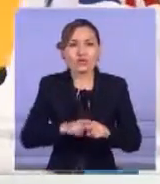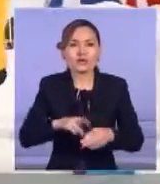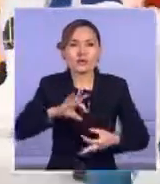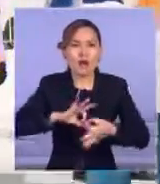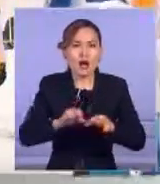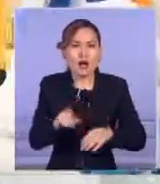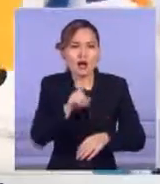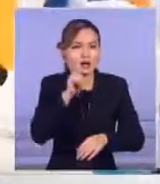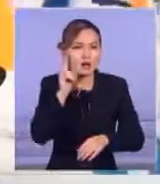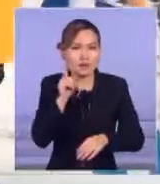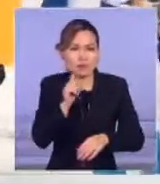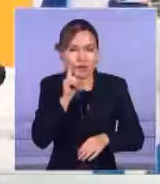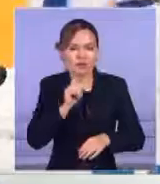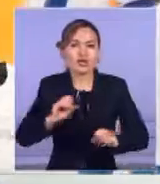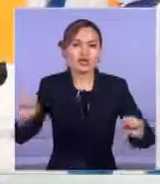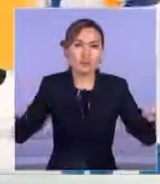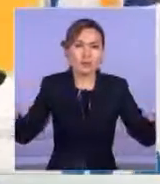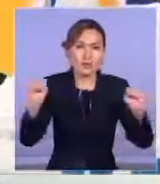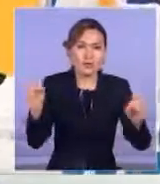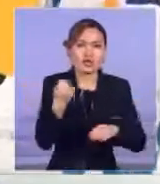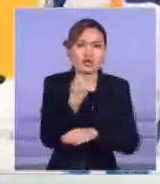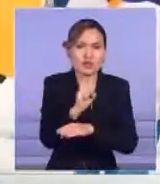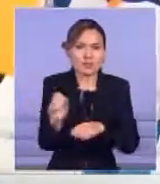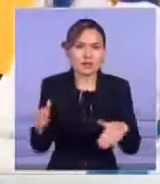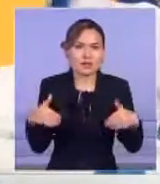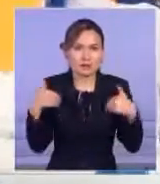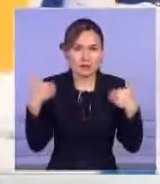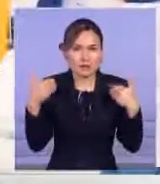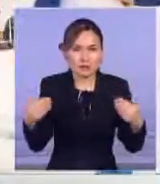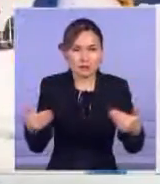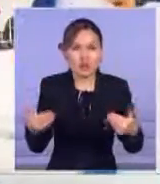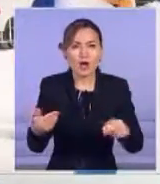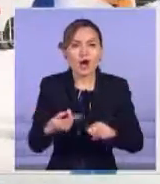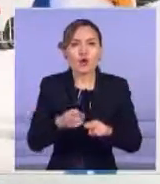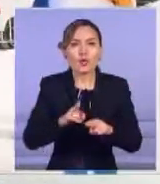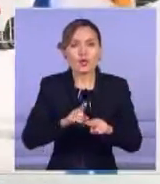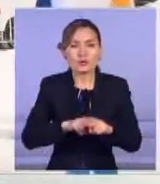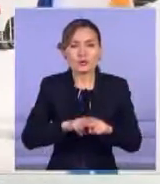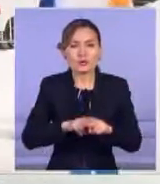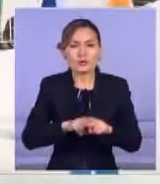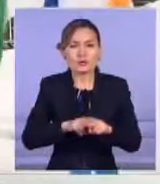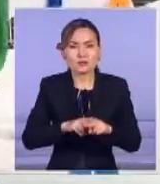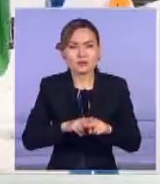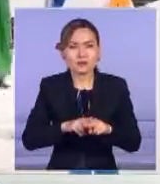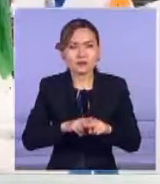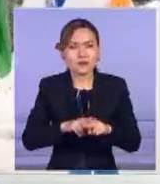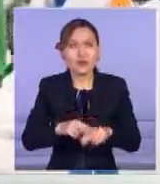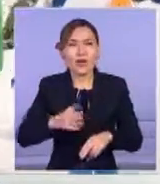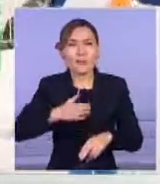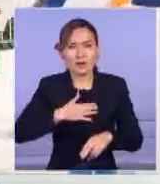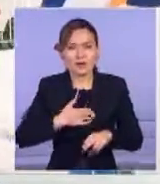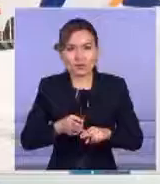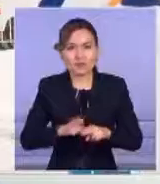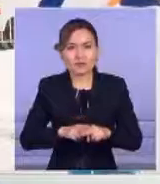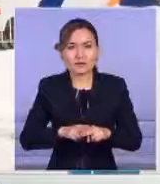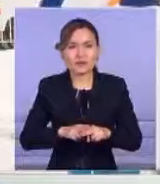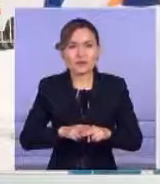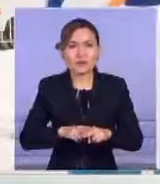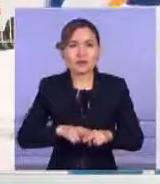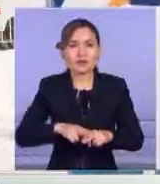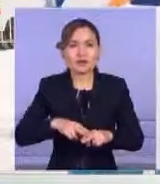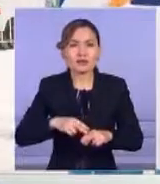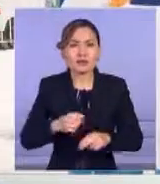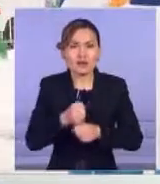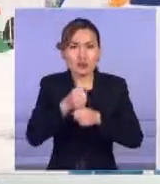үлкен бір жетістіктер тілеймін. Мен осы эстафетаны аяқтаймын.